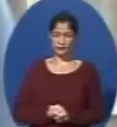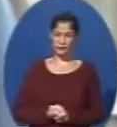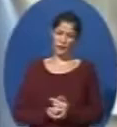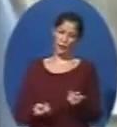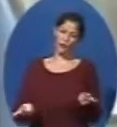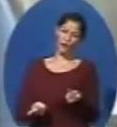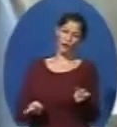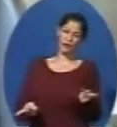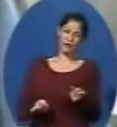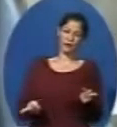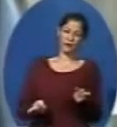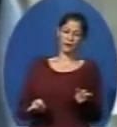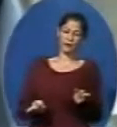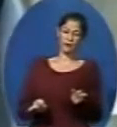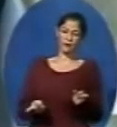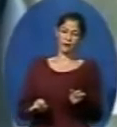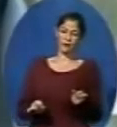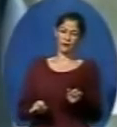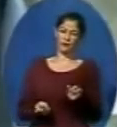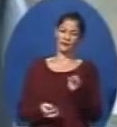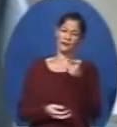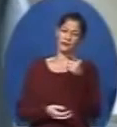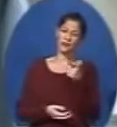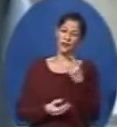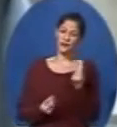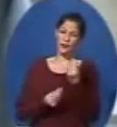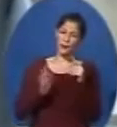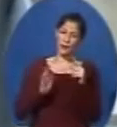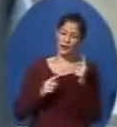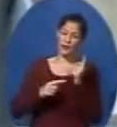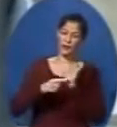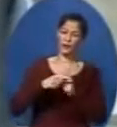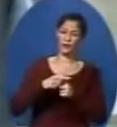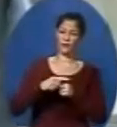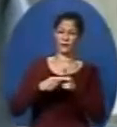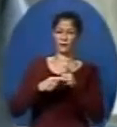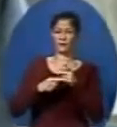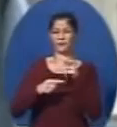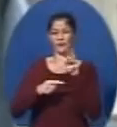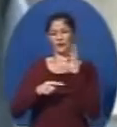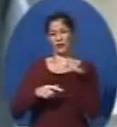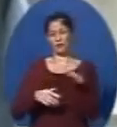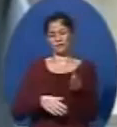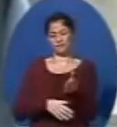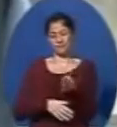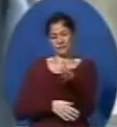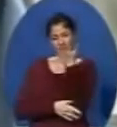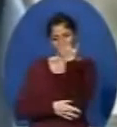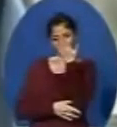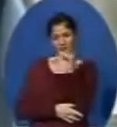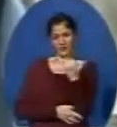וכמובן שזה חצי הכוס המלאה. חצי הכוס הריקה מאכזבת,